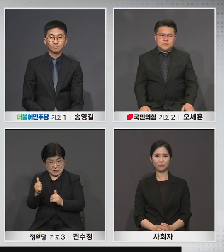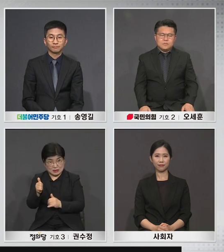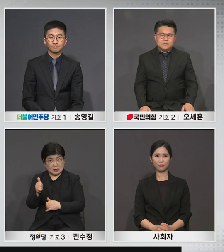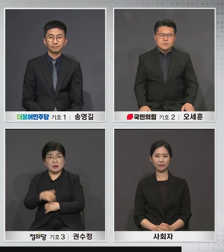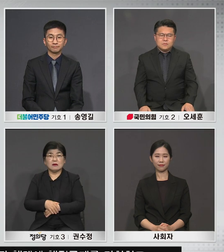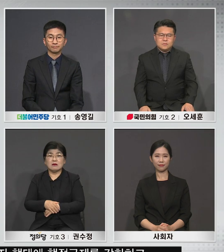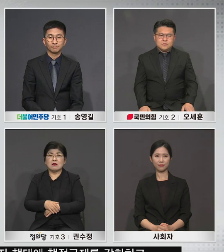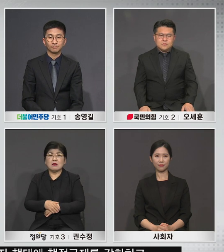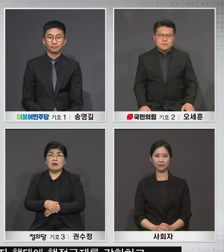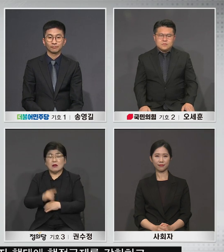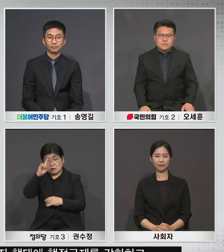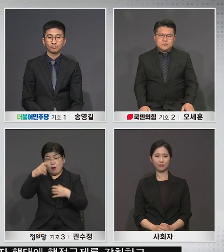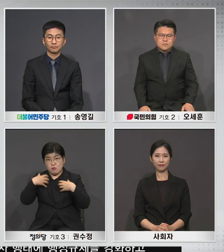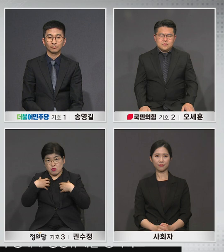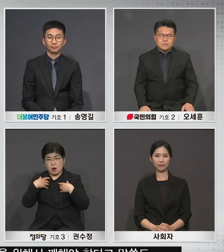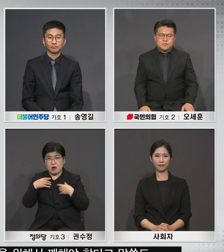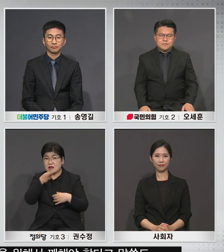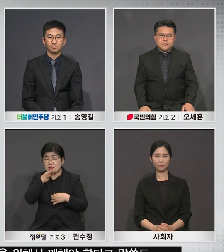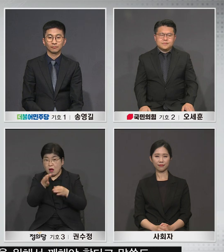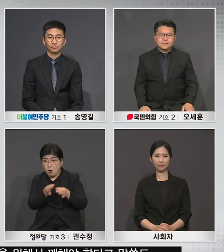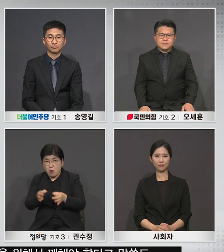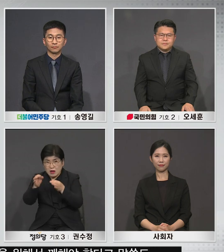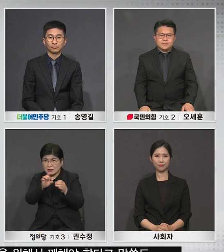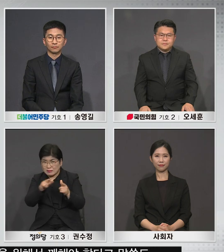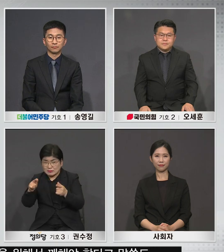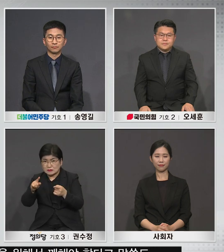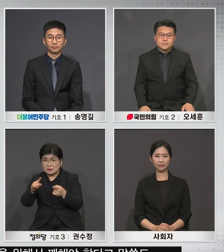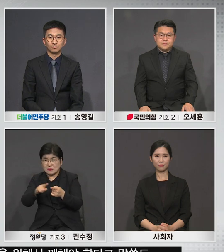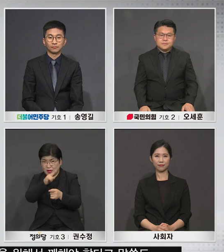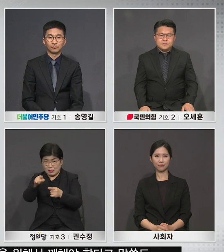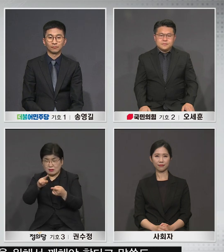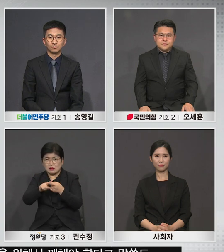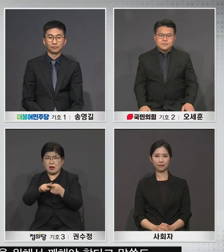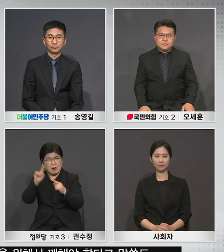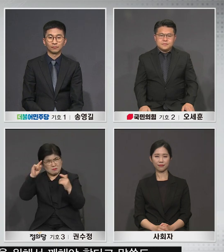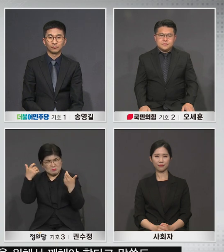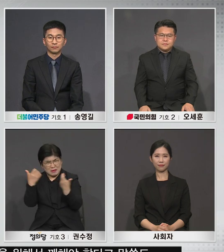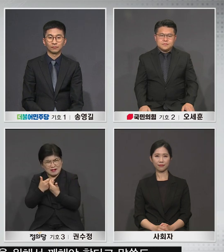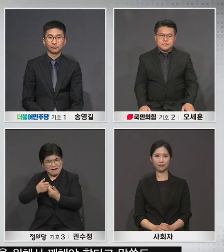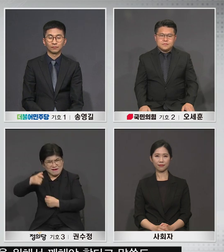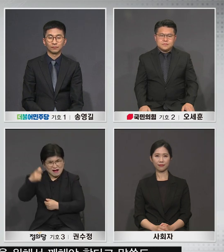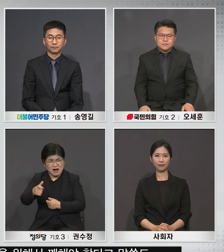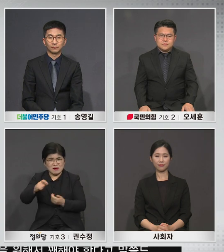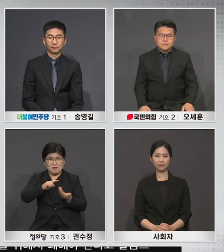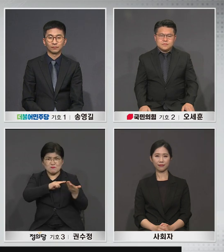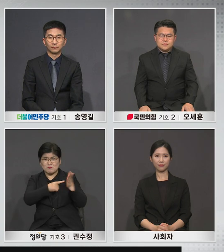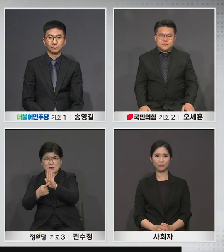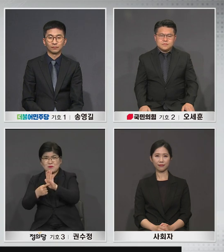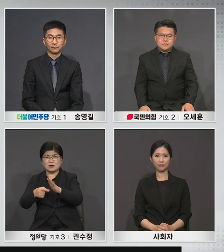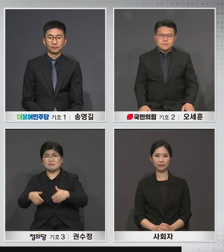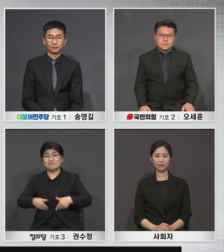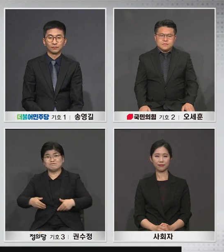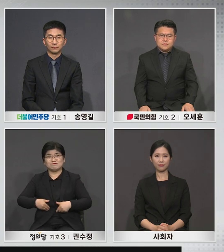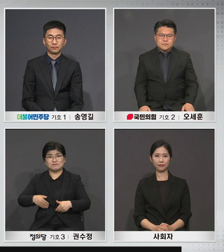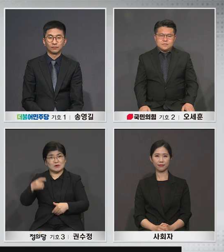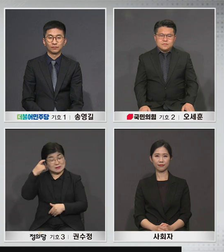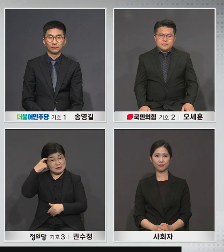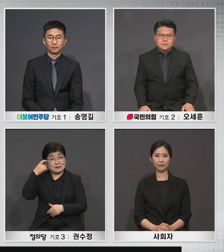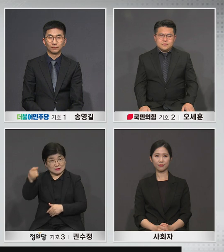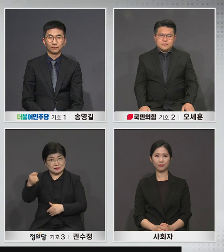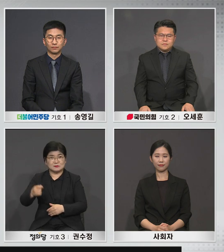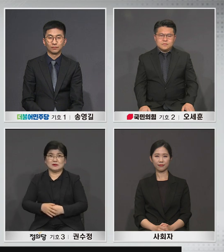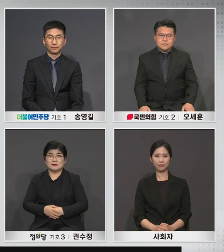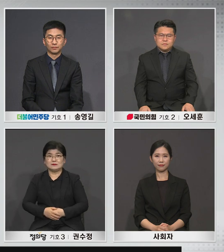정부의 금리 인상과 긴축 재정 시도에 대해서 강력한 반대의 목소리를 내는 것이 지금 현 시점에선 대단히 필요한 조치라고